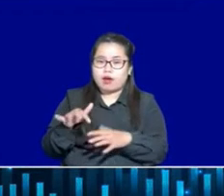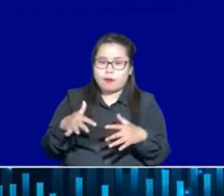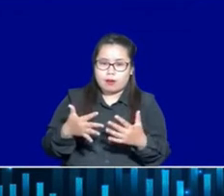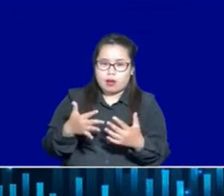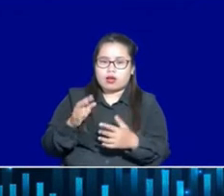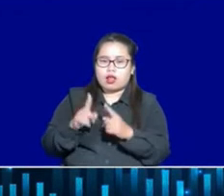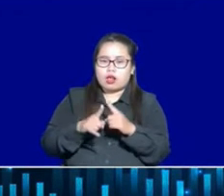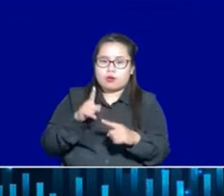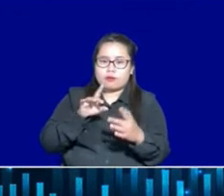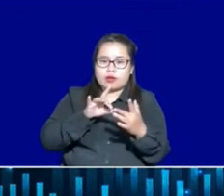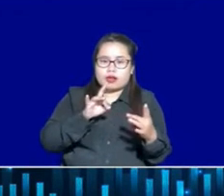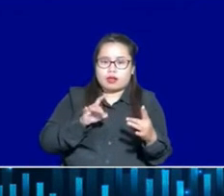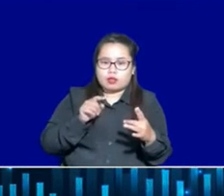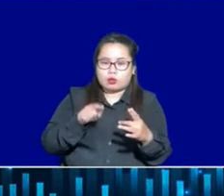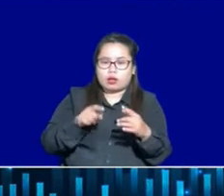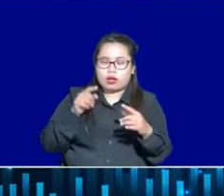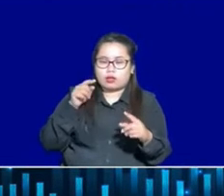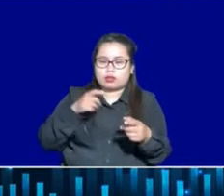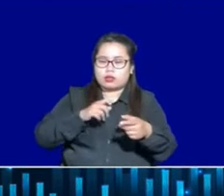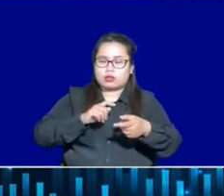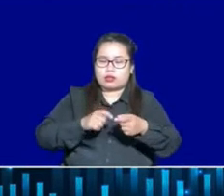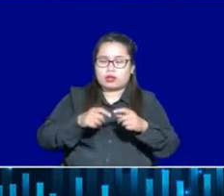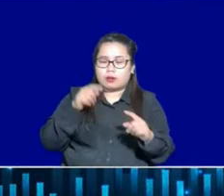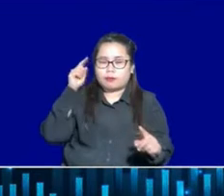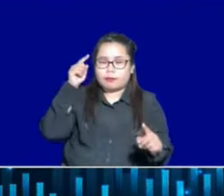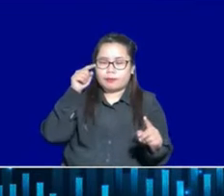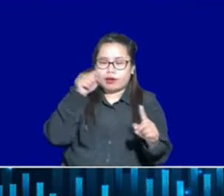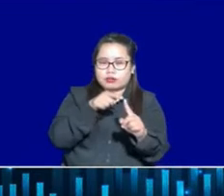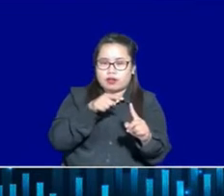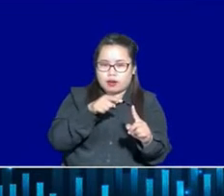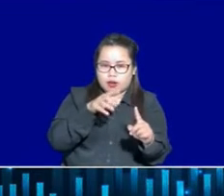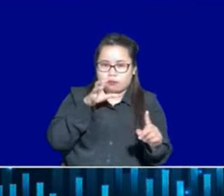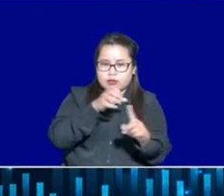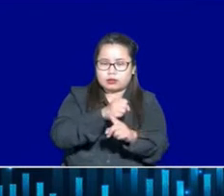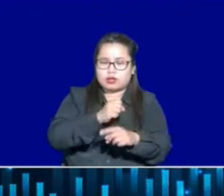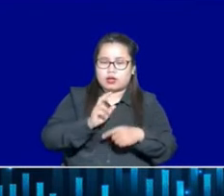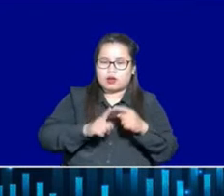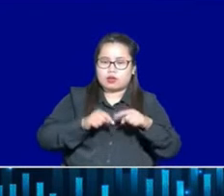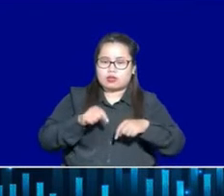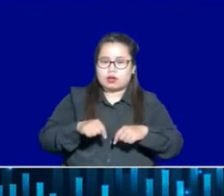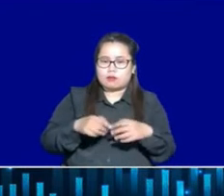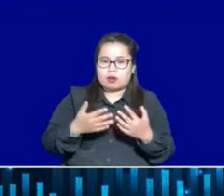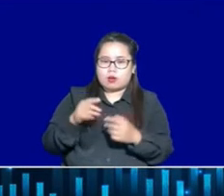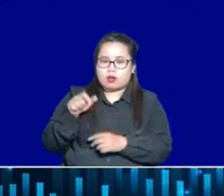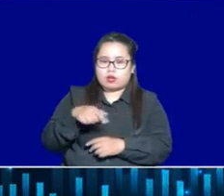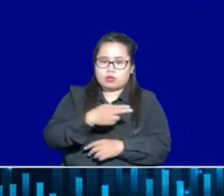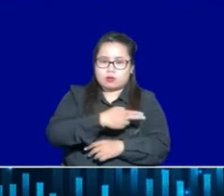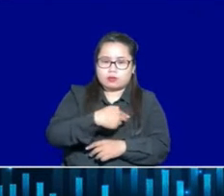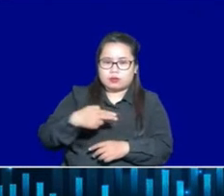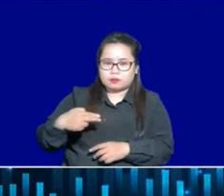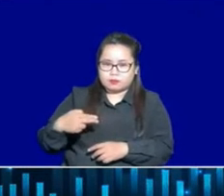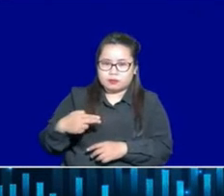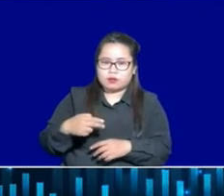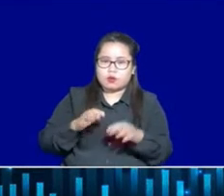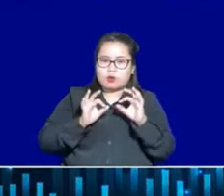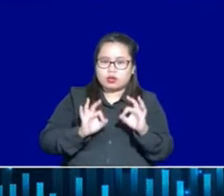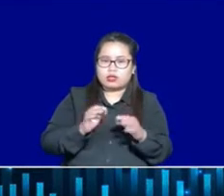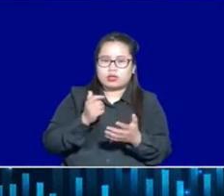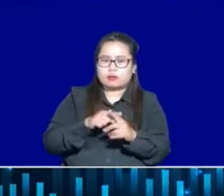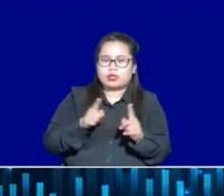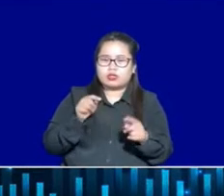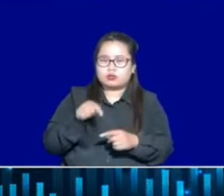pembelinya, captive marketnya adalah Tentara Nasional Indonesia. Sayang sekali itu